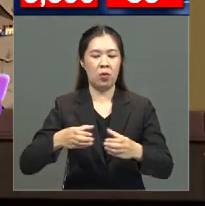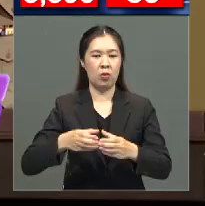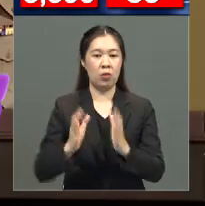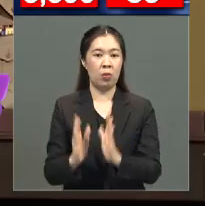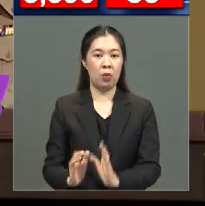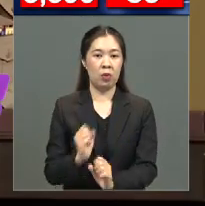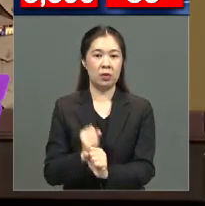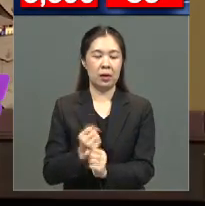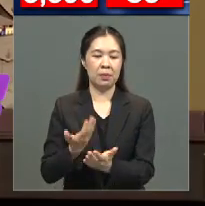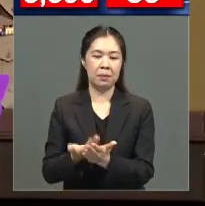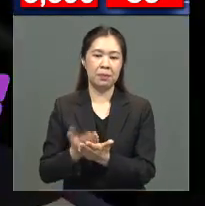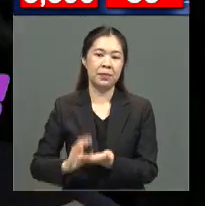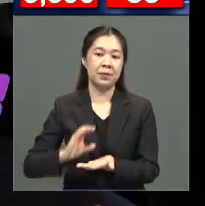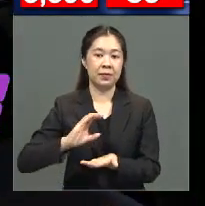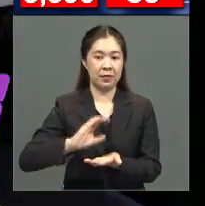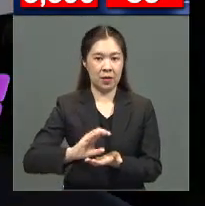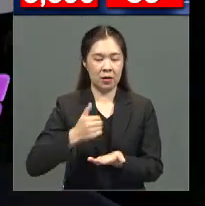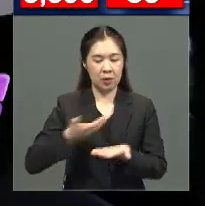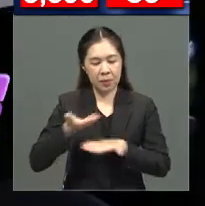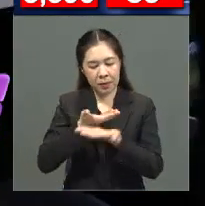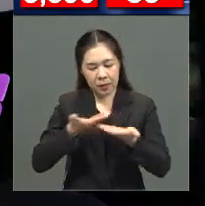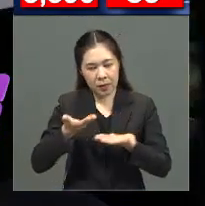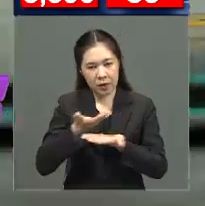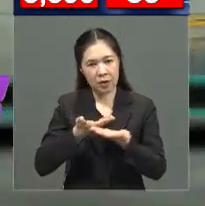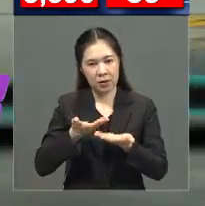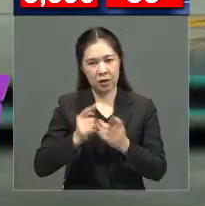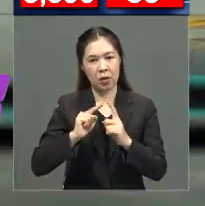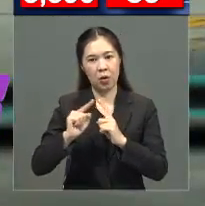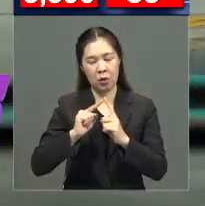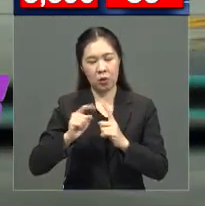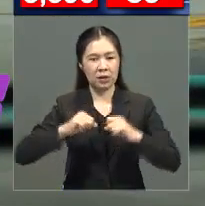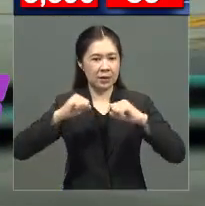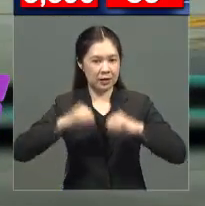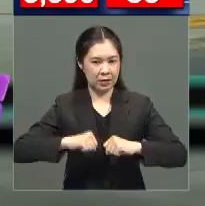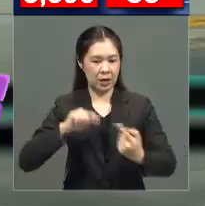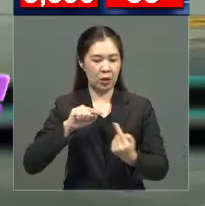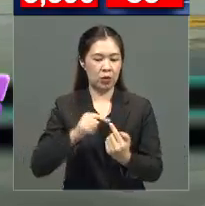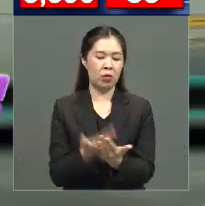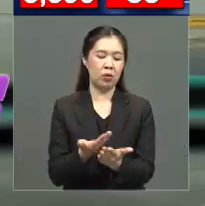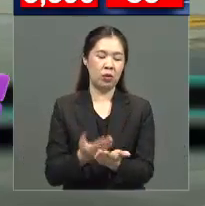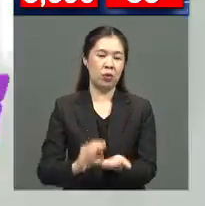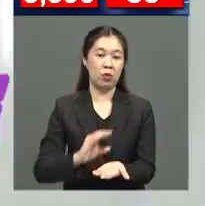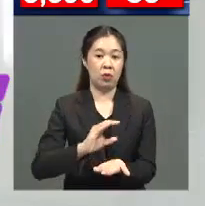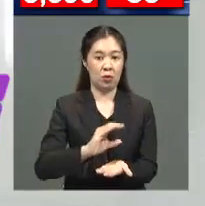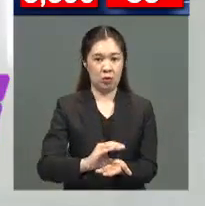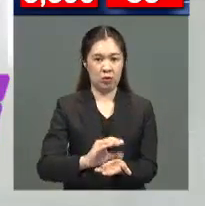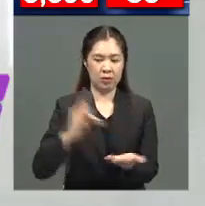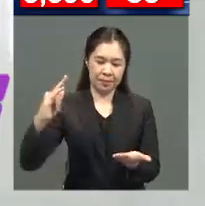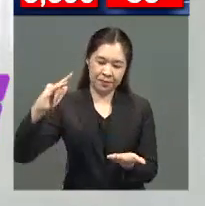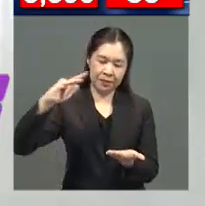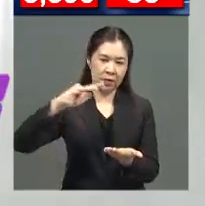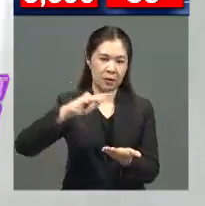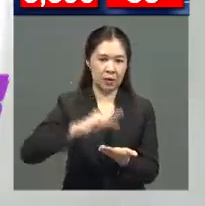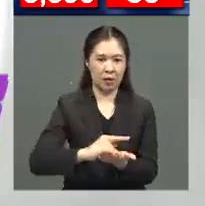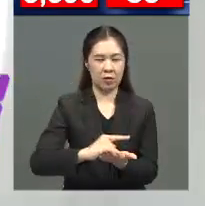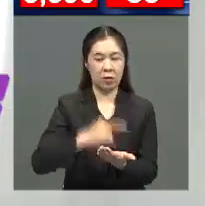รกิจที่จะเข้ามาเจรจาธุรกิจแล้วก็พิจารณาตัดสินใจด้านการลงทุนเดินทางเข้ามาในประเทศ